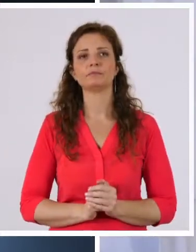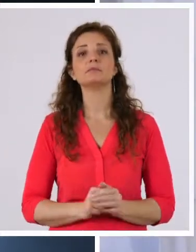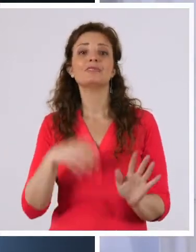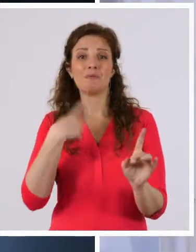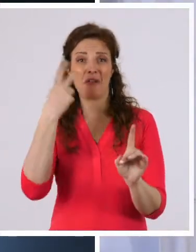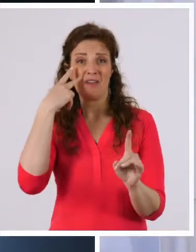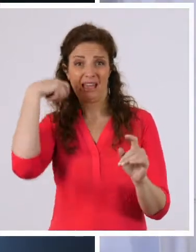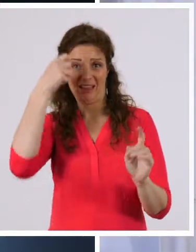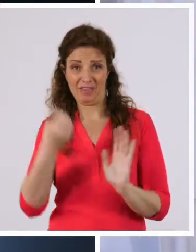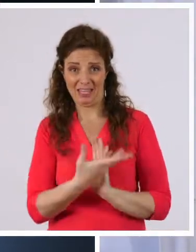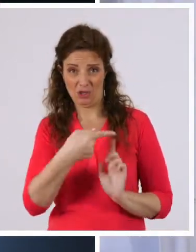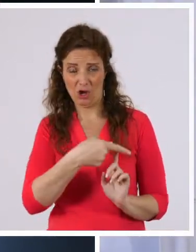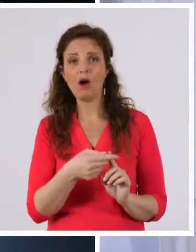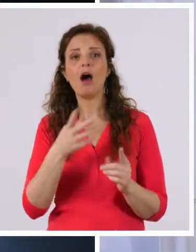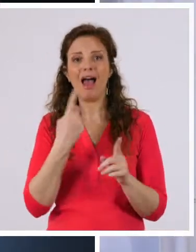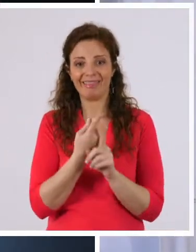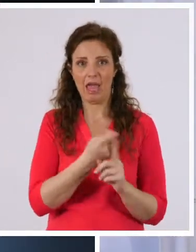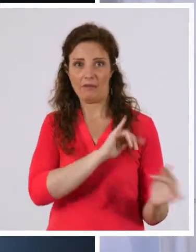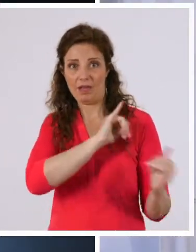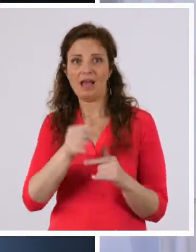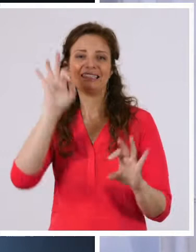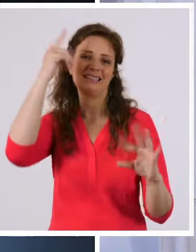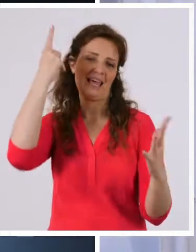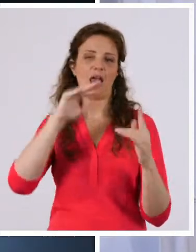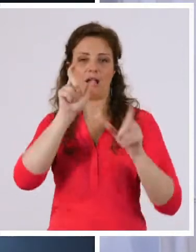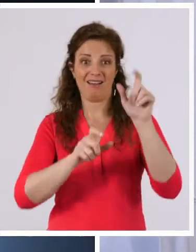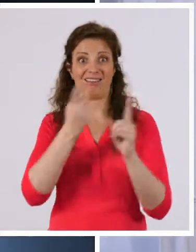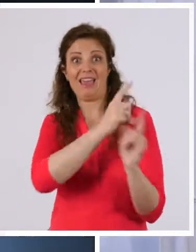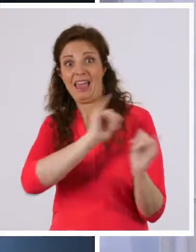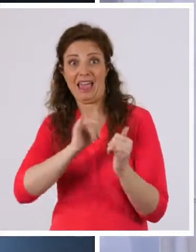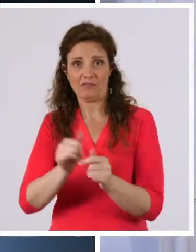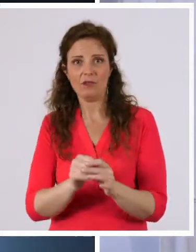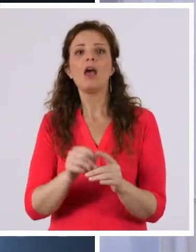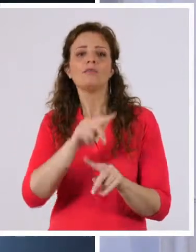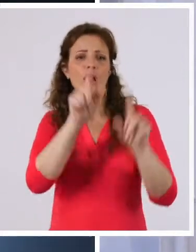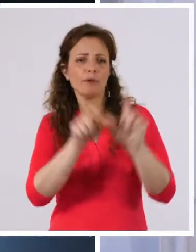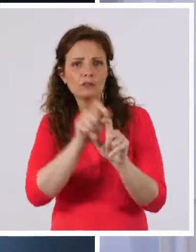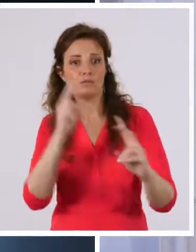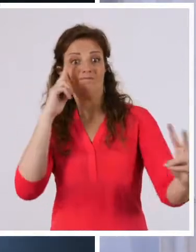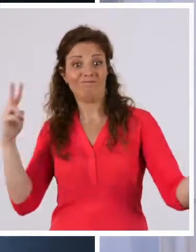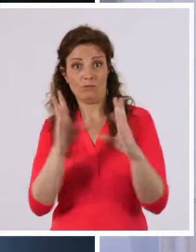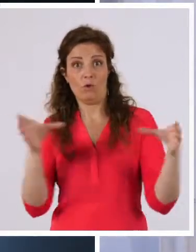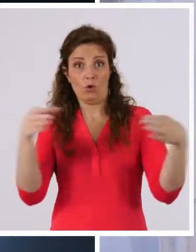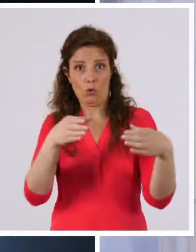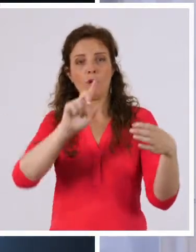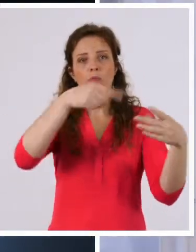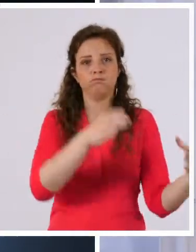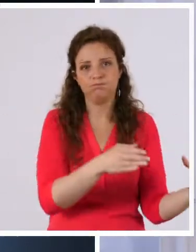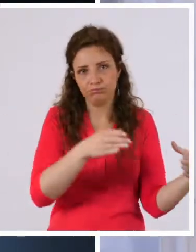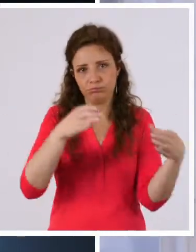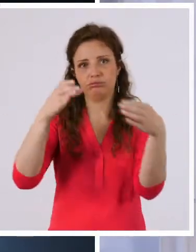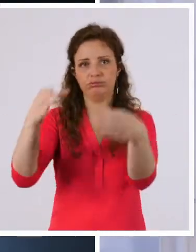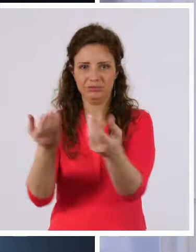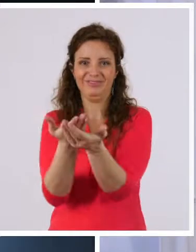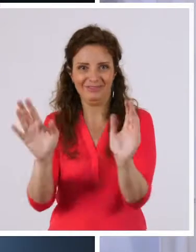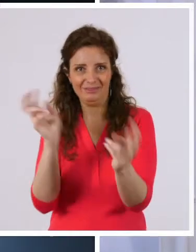Come illustrato dalle immagini, l'abbandono della nave avviene convogliando i passeggeri dai punti di riunione ai punti di imbarco